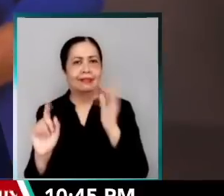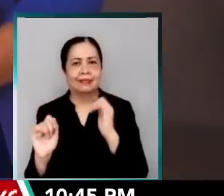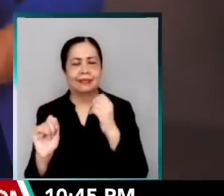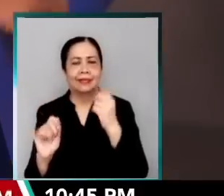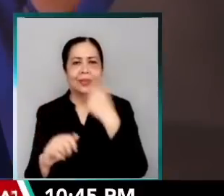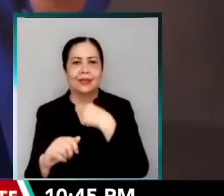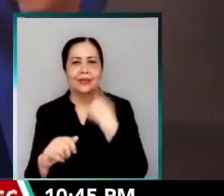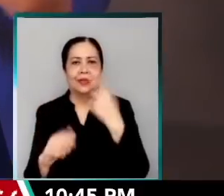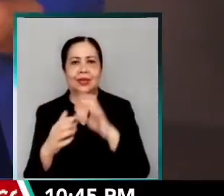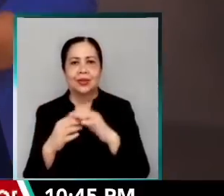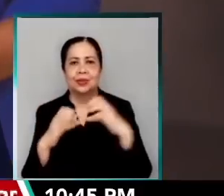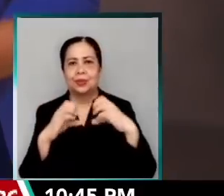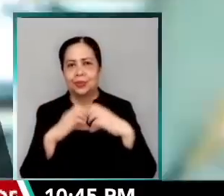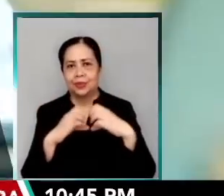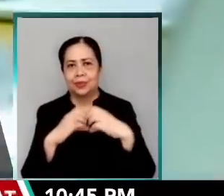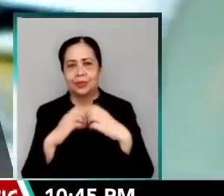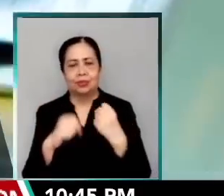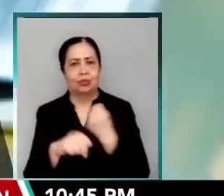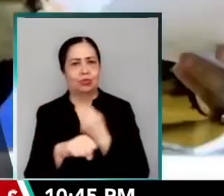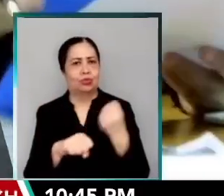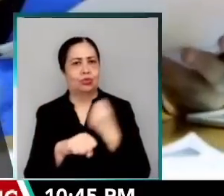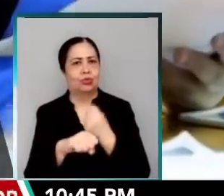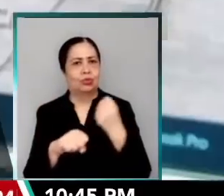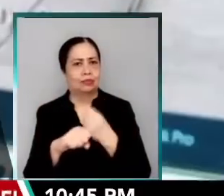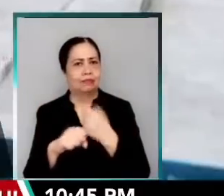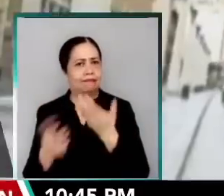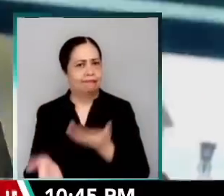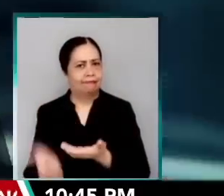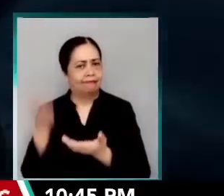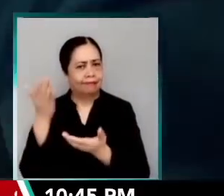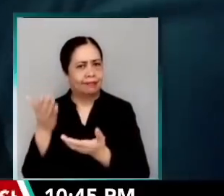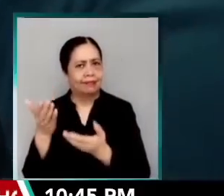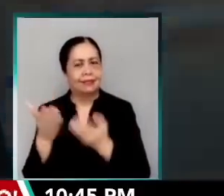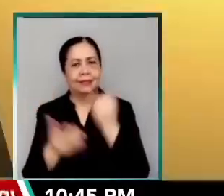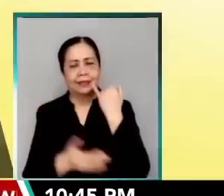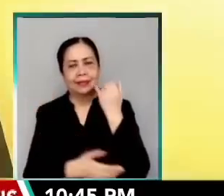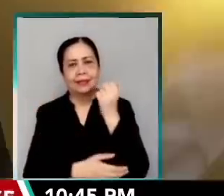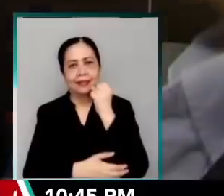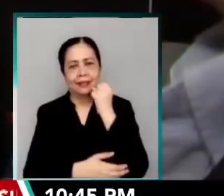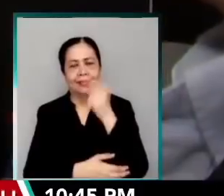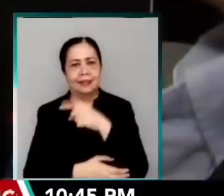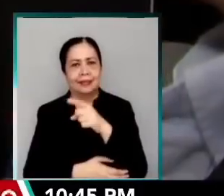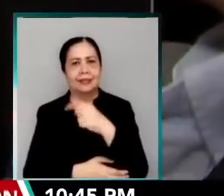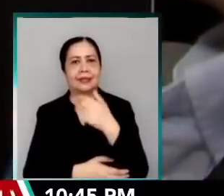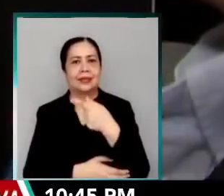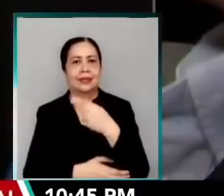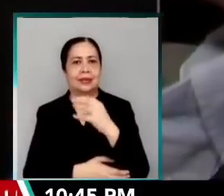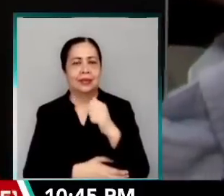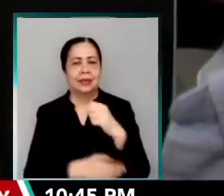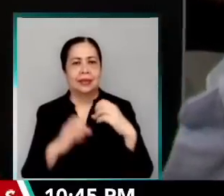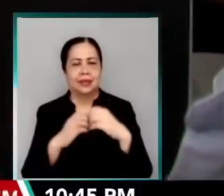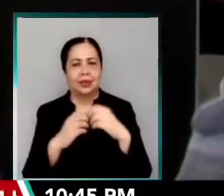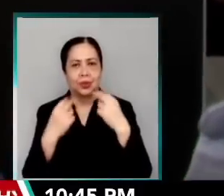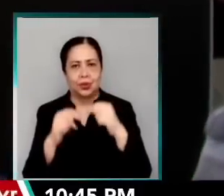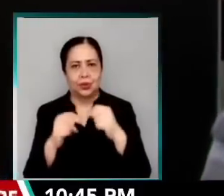Network, naging matibay na institusyon si Jessica ng GMA News. Jessica has always brought